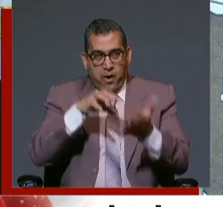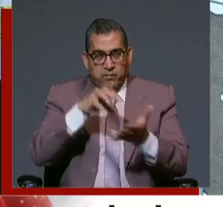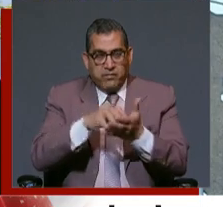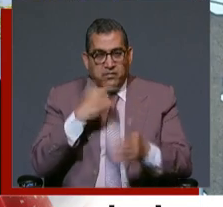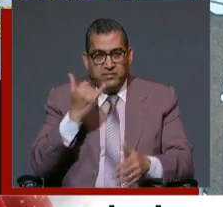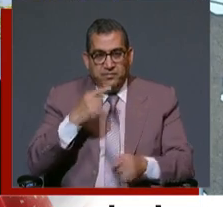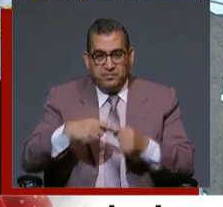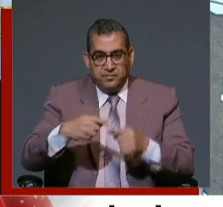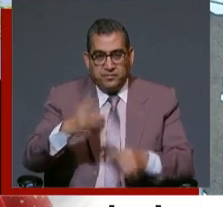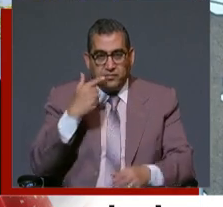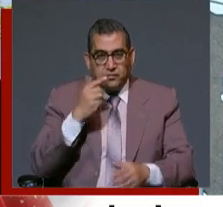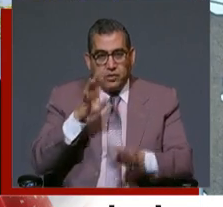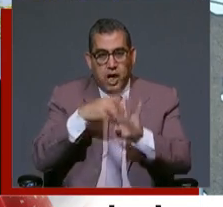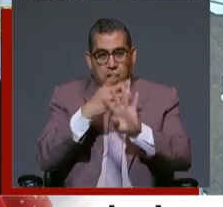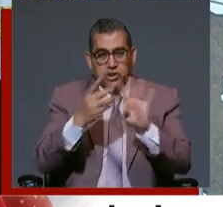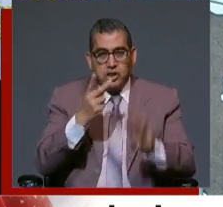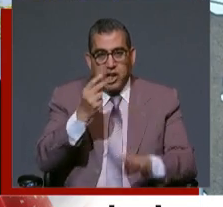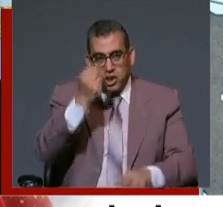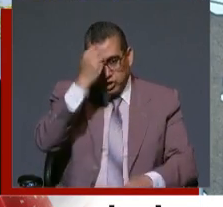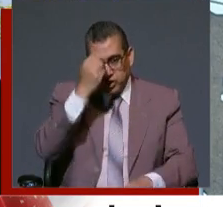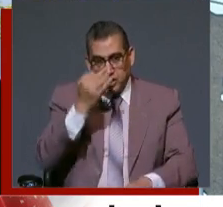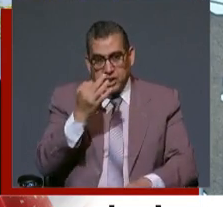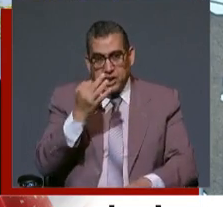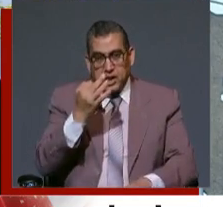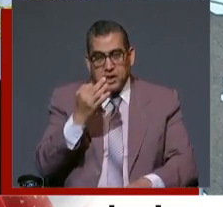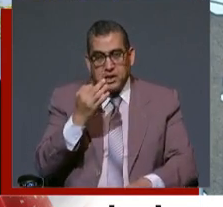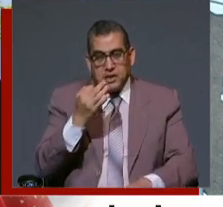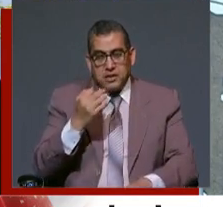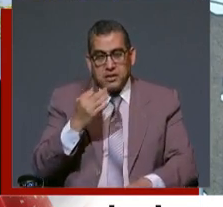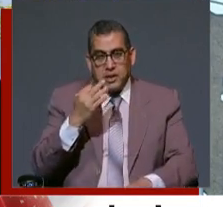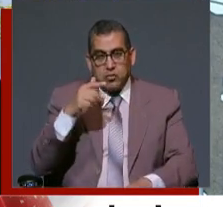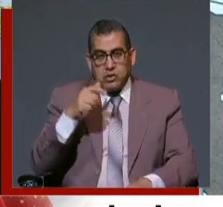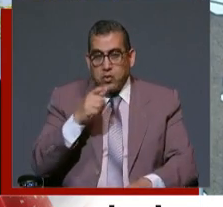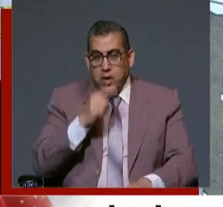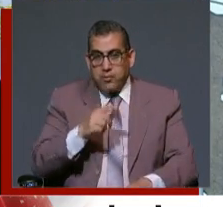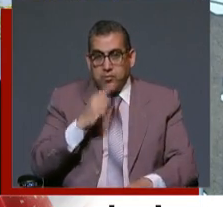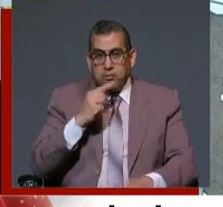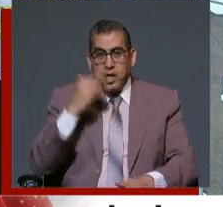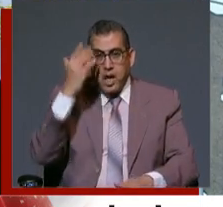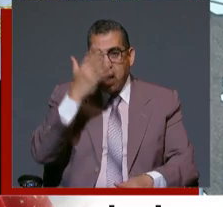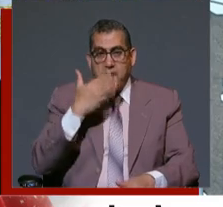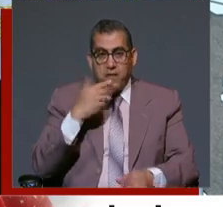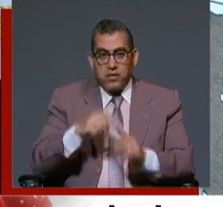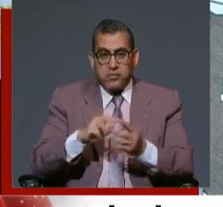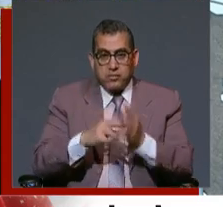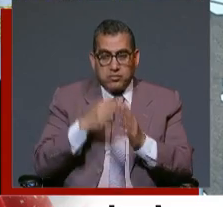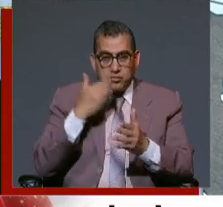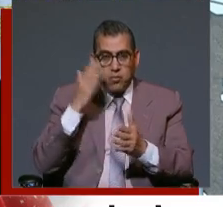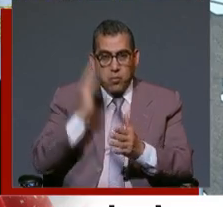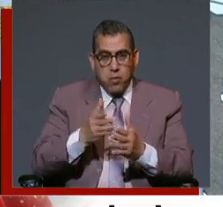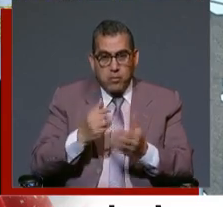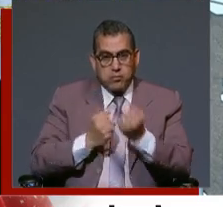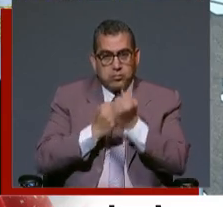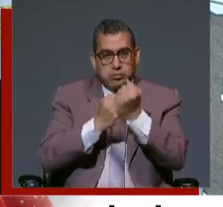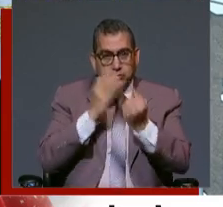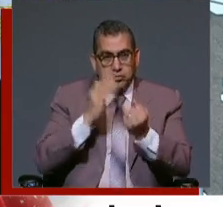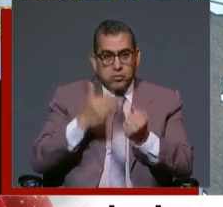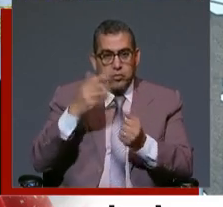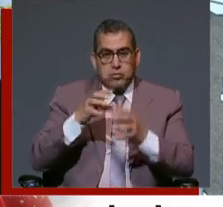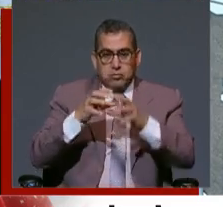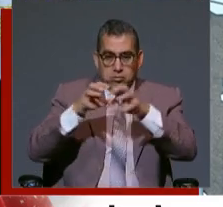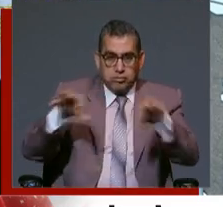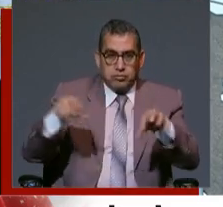النحو المنصوص في الأجندة 2063، فالأمر متروك لأفريقيا بحيث تمنحنا القدرة لتصبح مستقلة